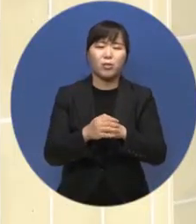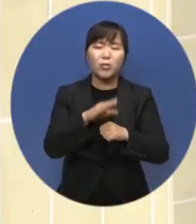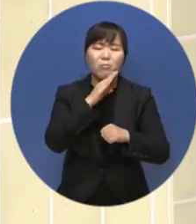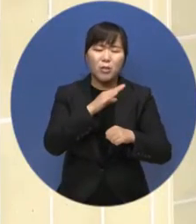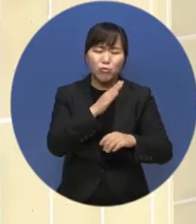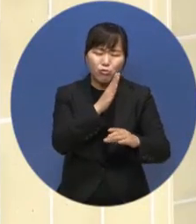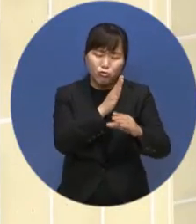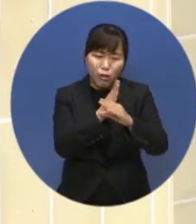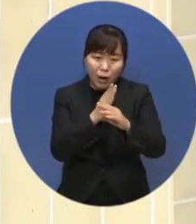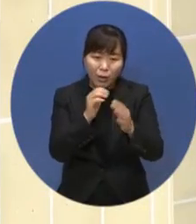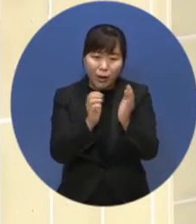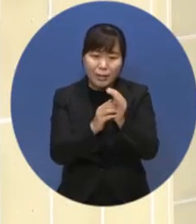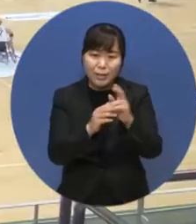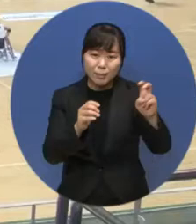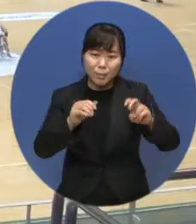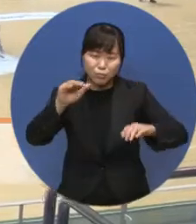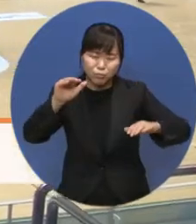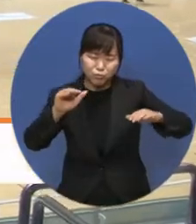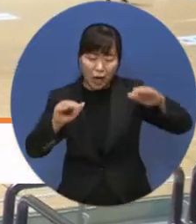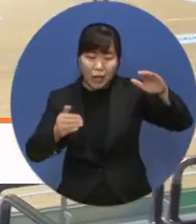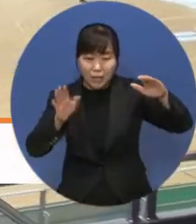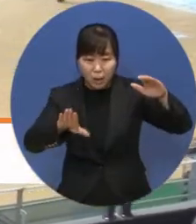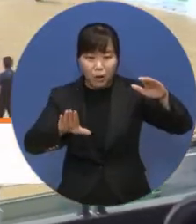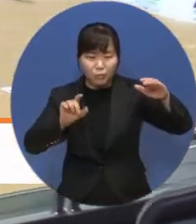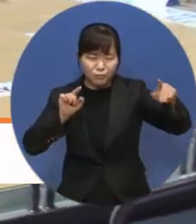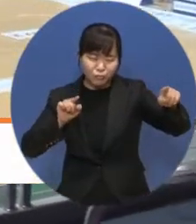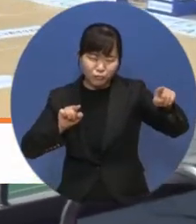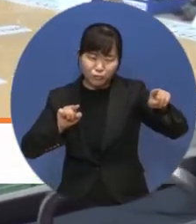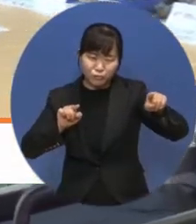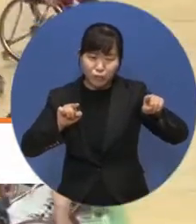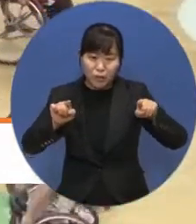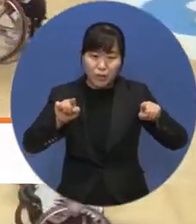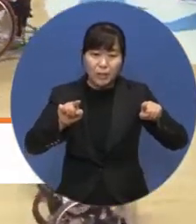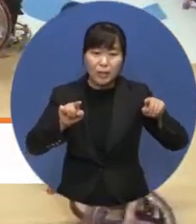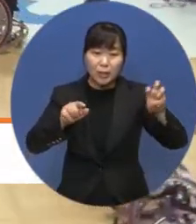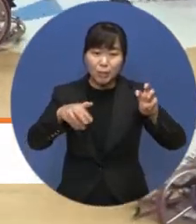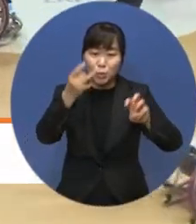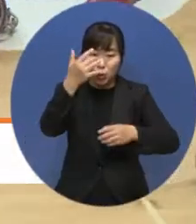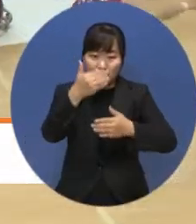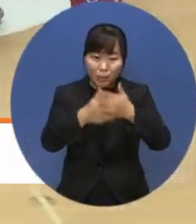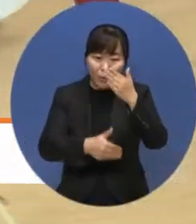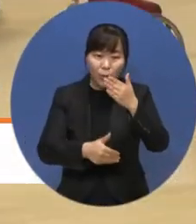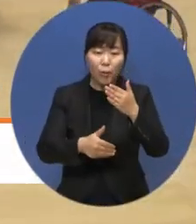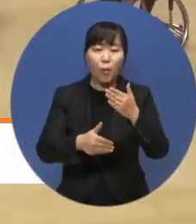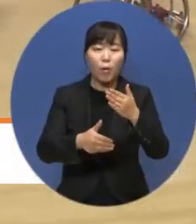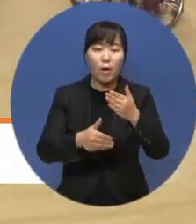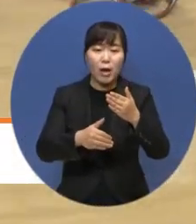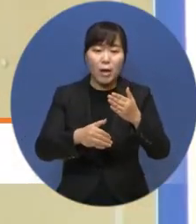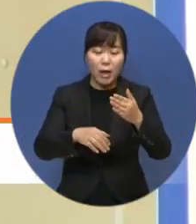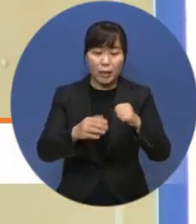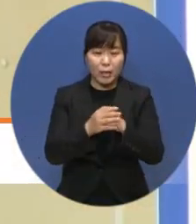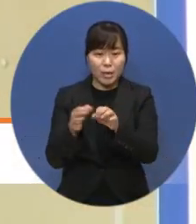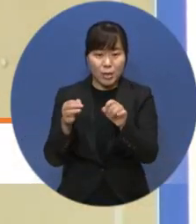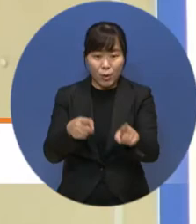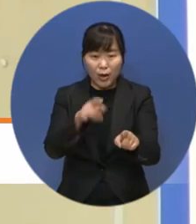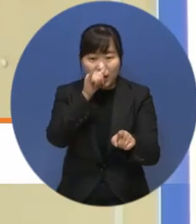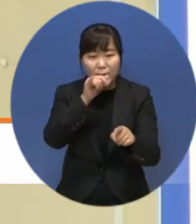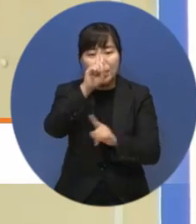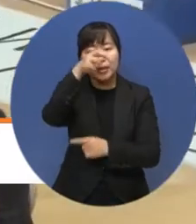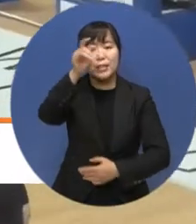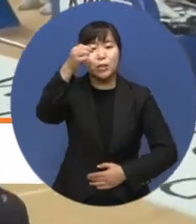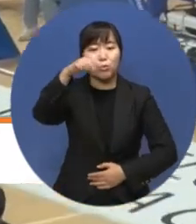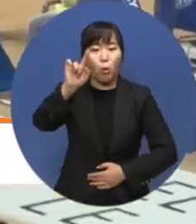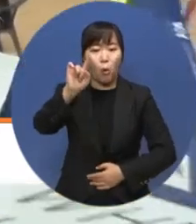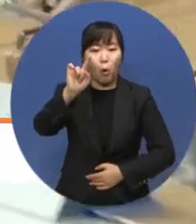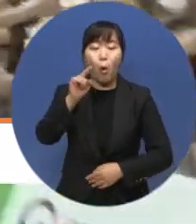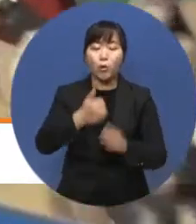점수가 벌어지는 위기를 겪었지만 맹추격 끝에 종료 30여 투를 남기고 단독 기회를 잡은 이치원 선수의 슛이